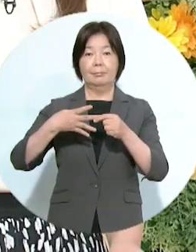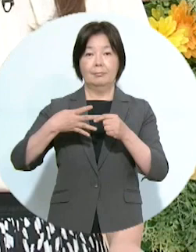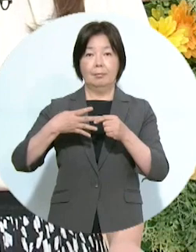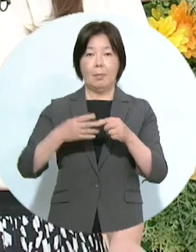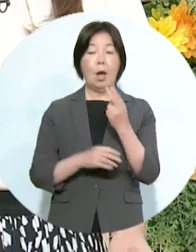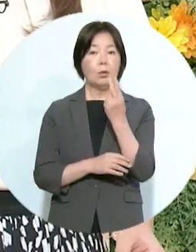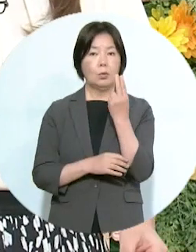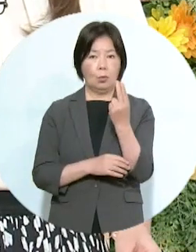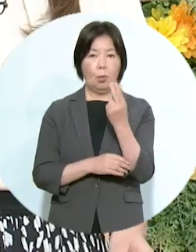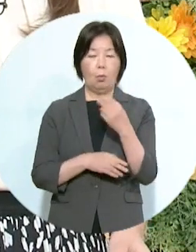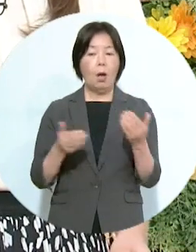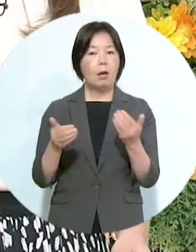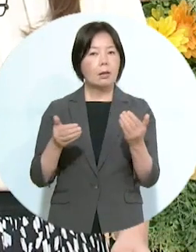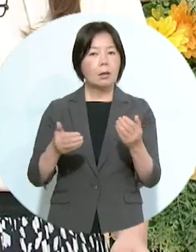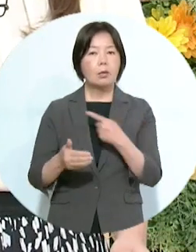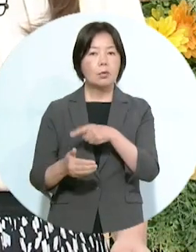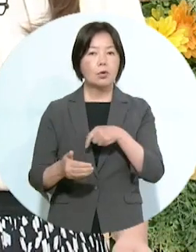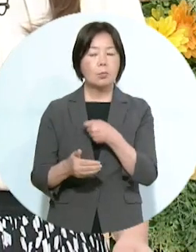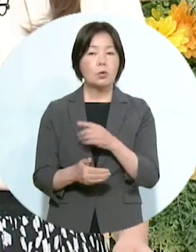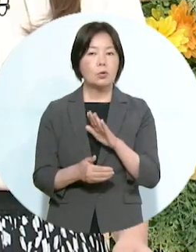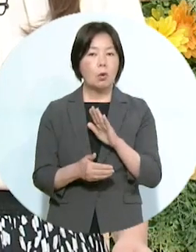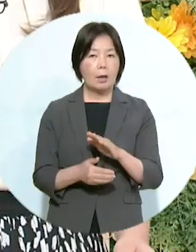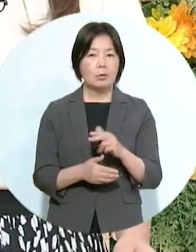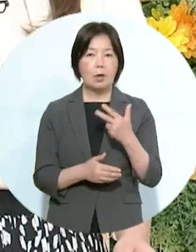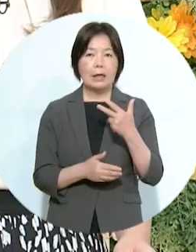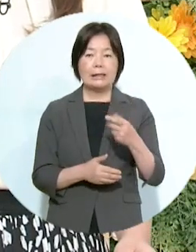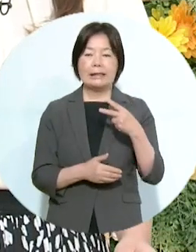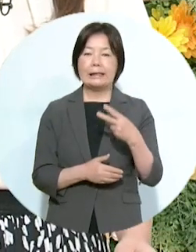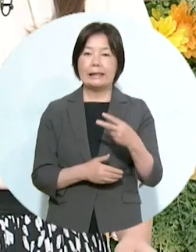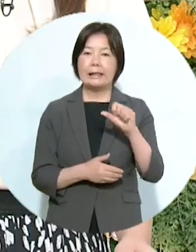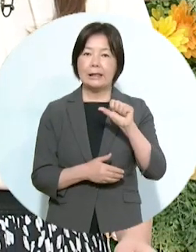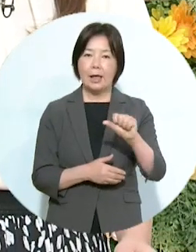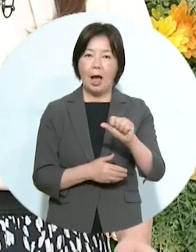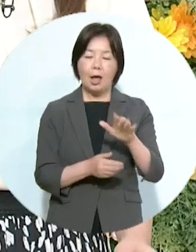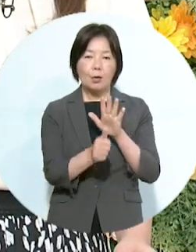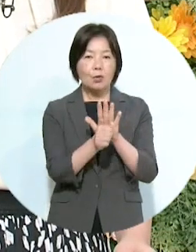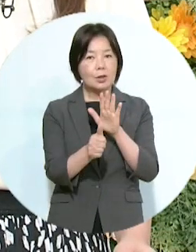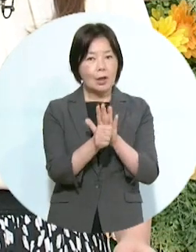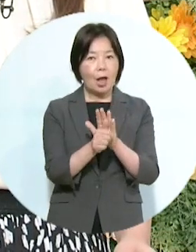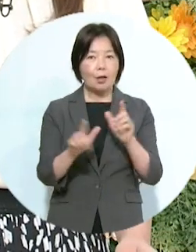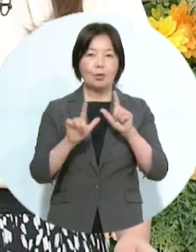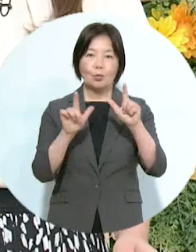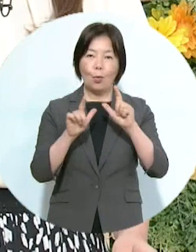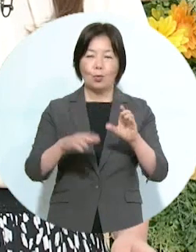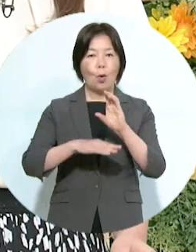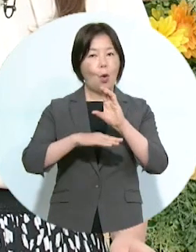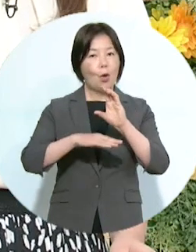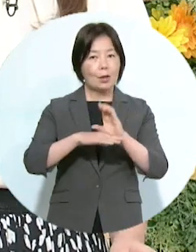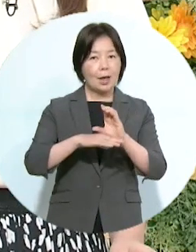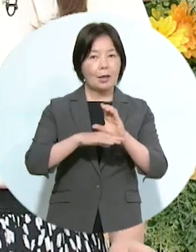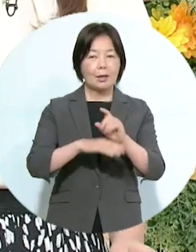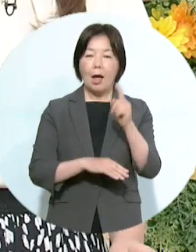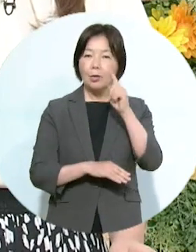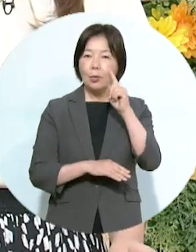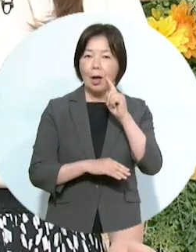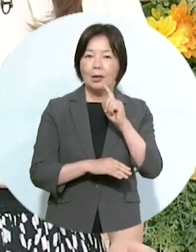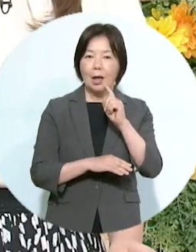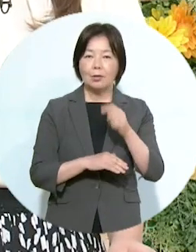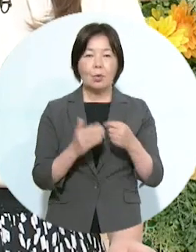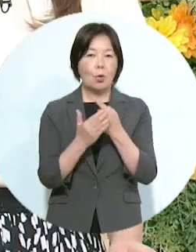都は働く意欲のあるシニアを支援する東京キャリアトライアル65の参加者を募集しています